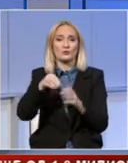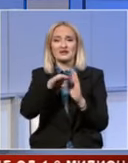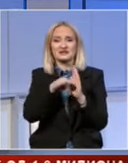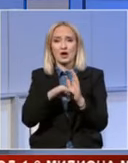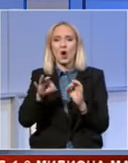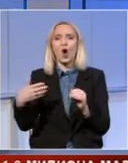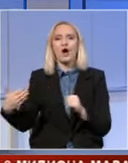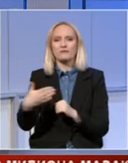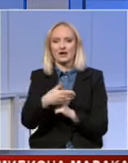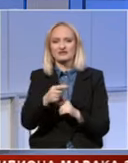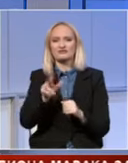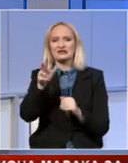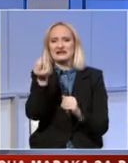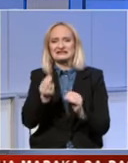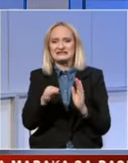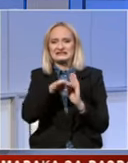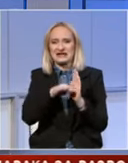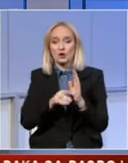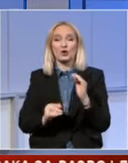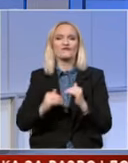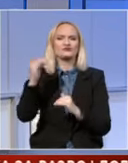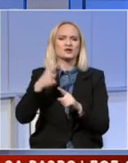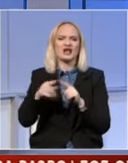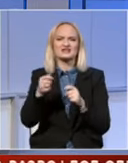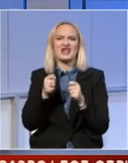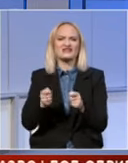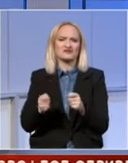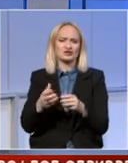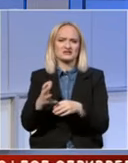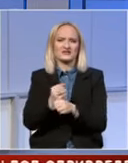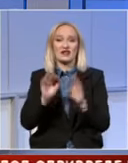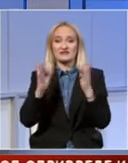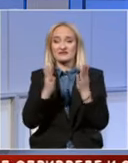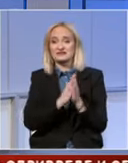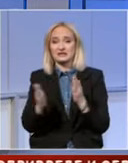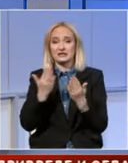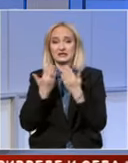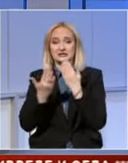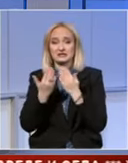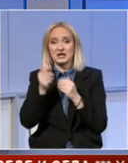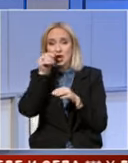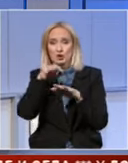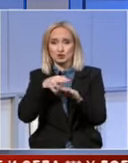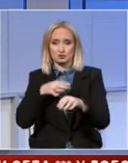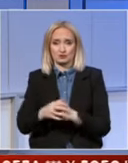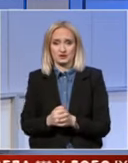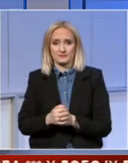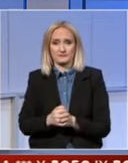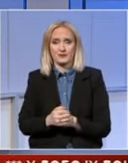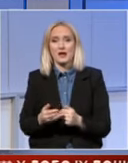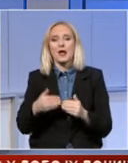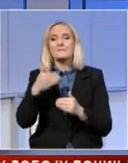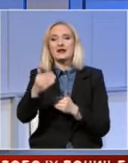o ribarstvu, tri nacrta zakona i više izvještaja, okončana je 19. redovna sjednica Narodne skupštine.